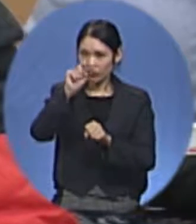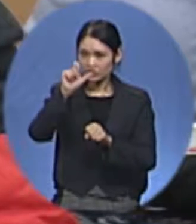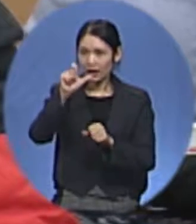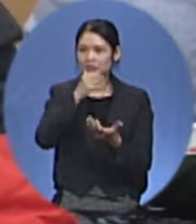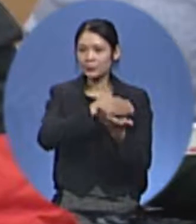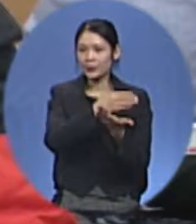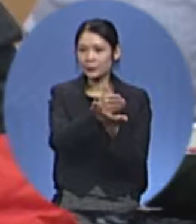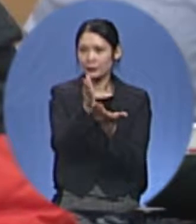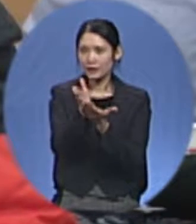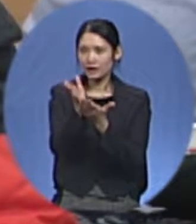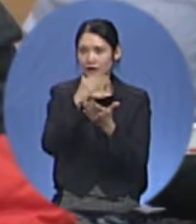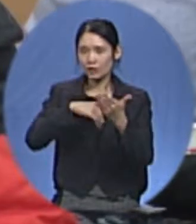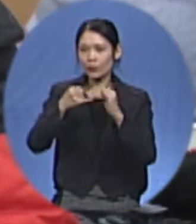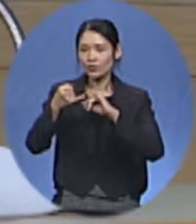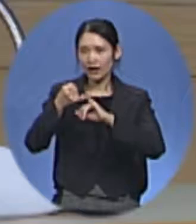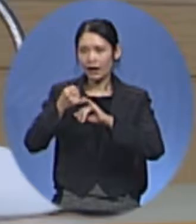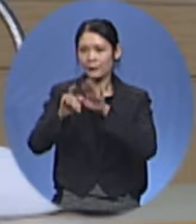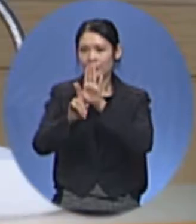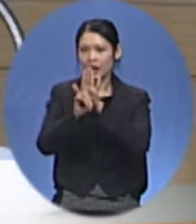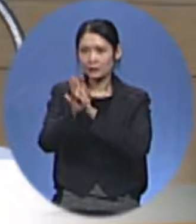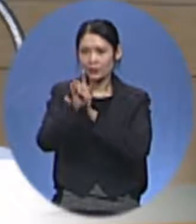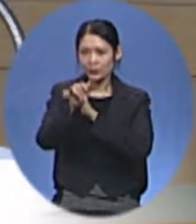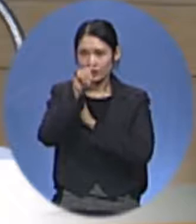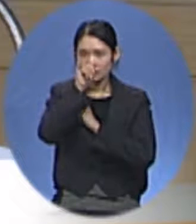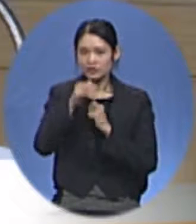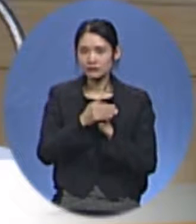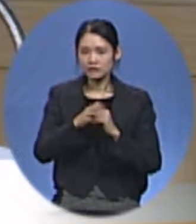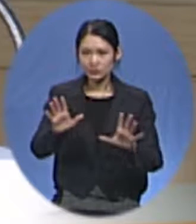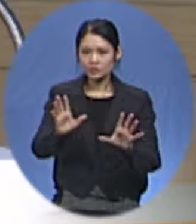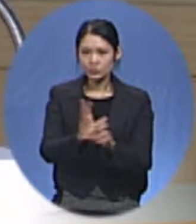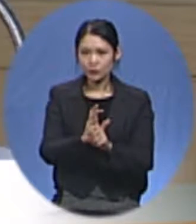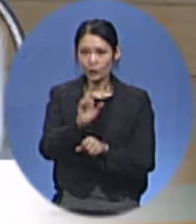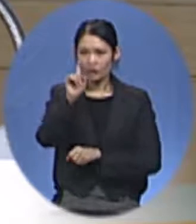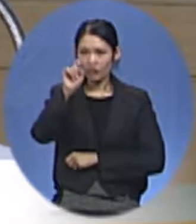대선 공약안을 발표했습니다. 15가지의